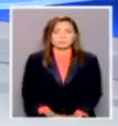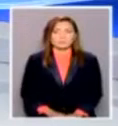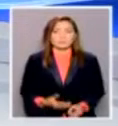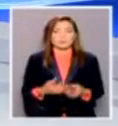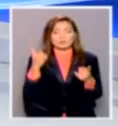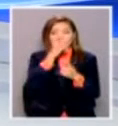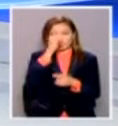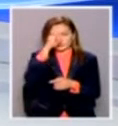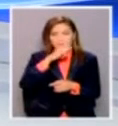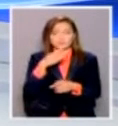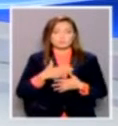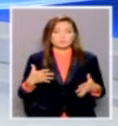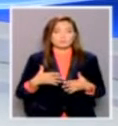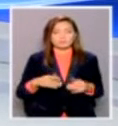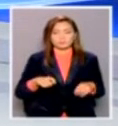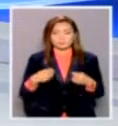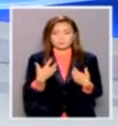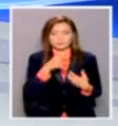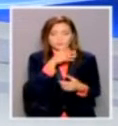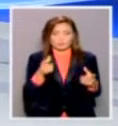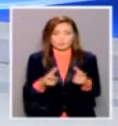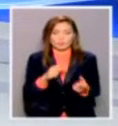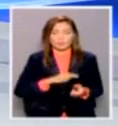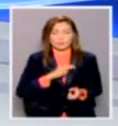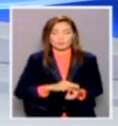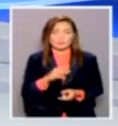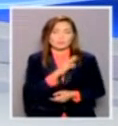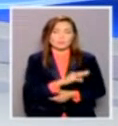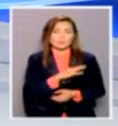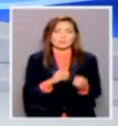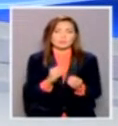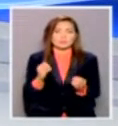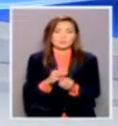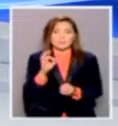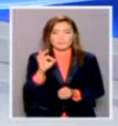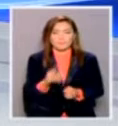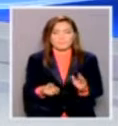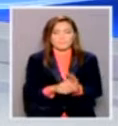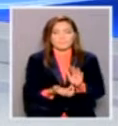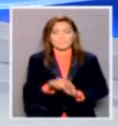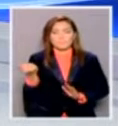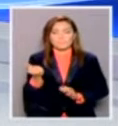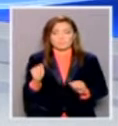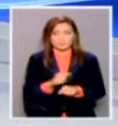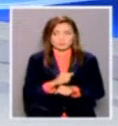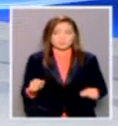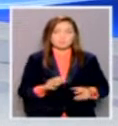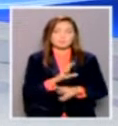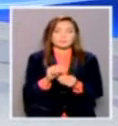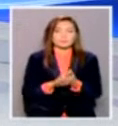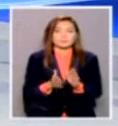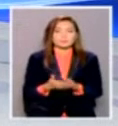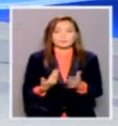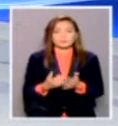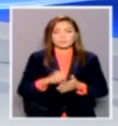Как известно, в Казахстане было предложено во время карантина использовать 10% пенсионных накоплений. Причина заключается